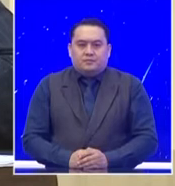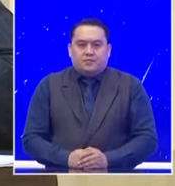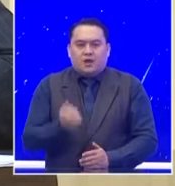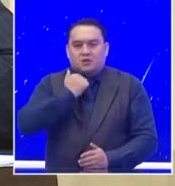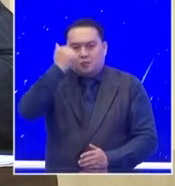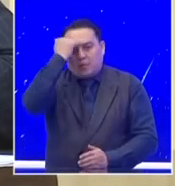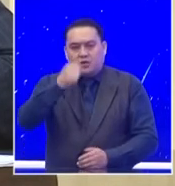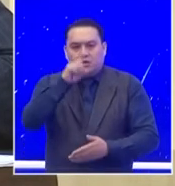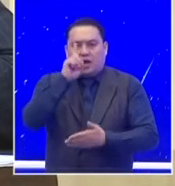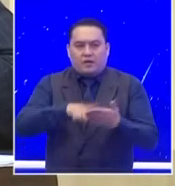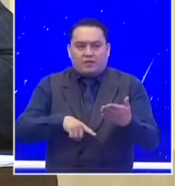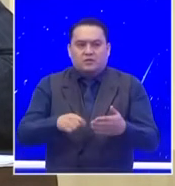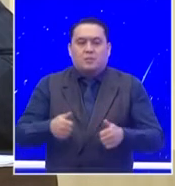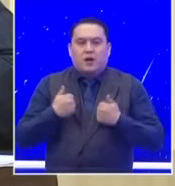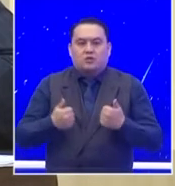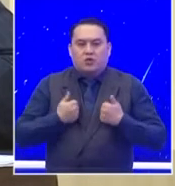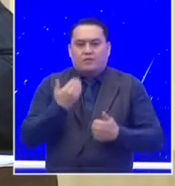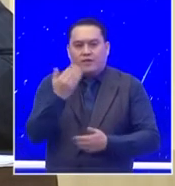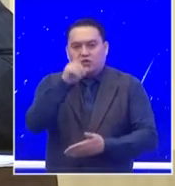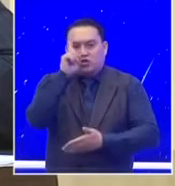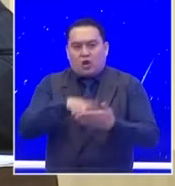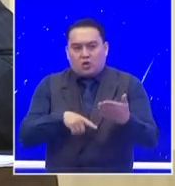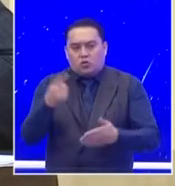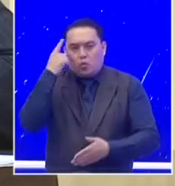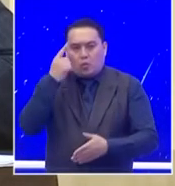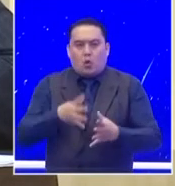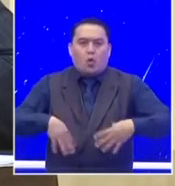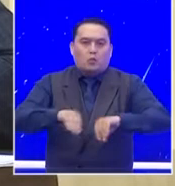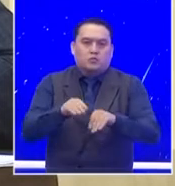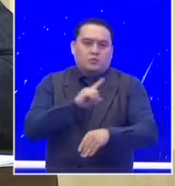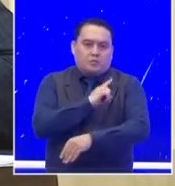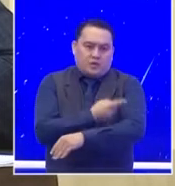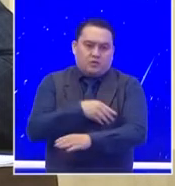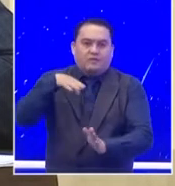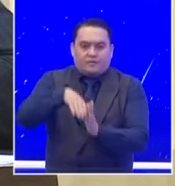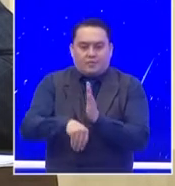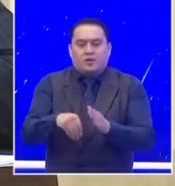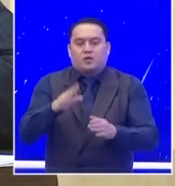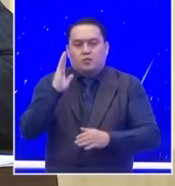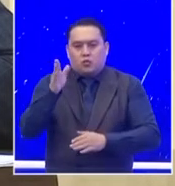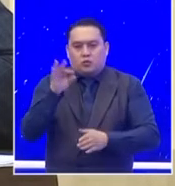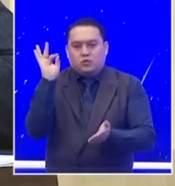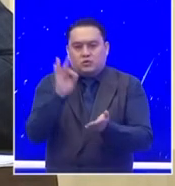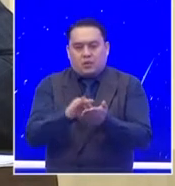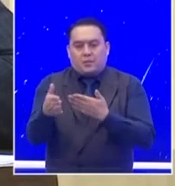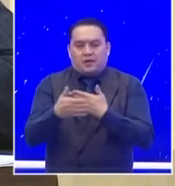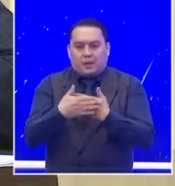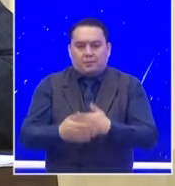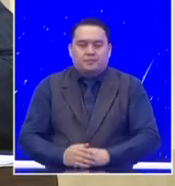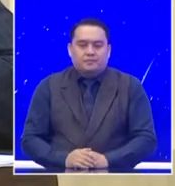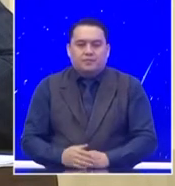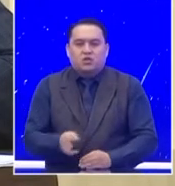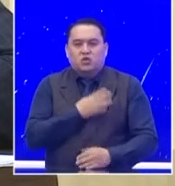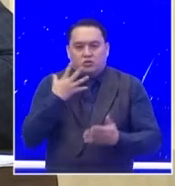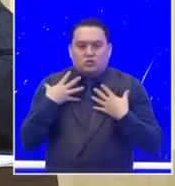Спасибо за оказанное доверие. Постараюсь оправдать ваши надежды. Думаю, общими усилиями мы выполним ряд задач, которые стоят перед нами. Желаю